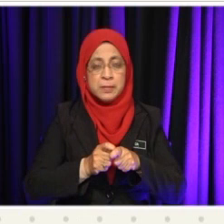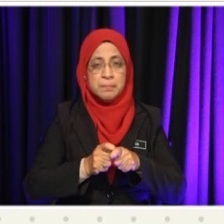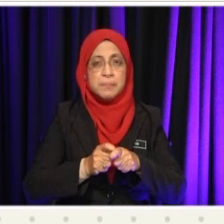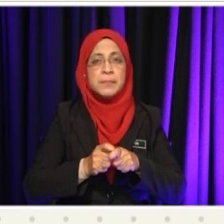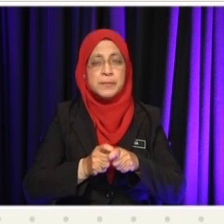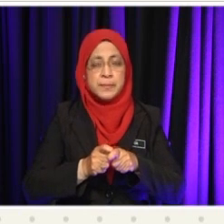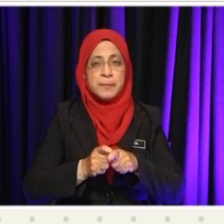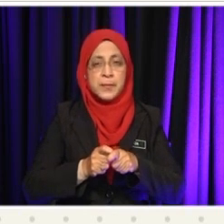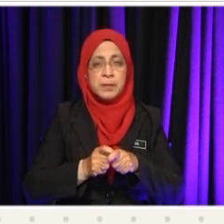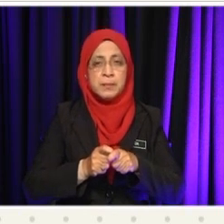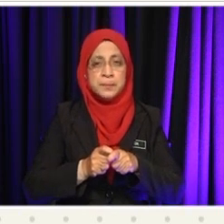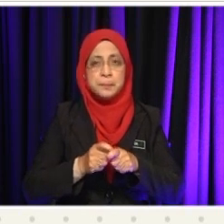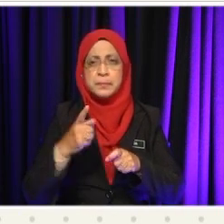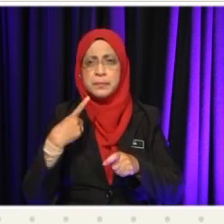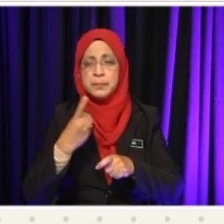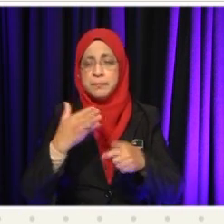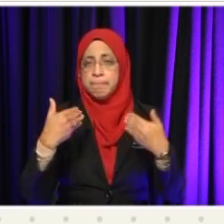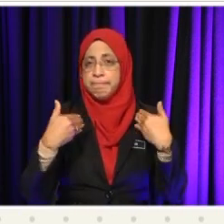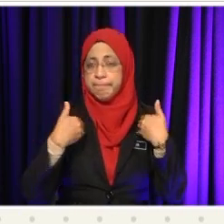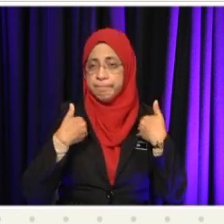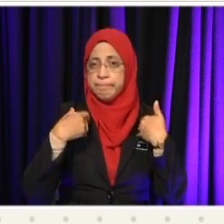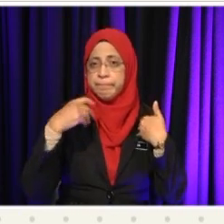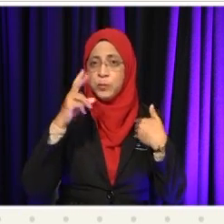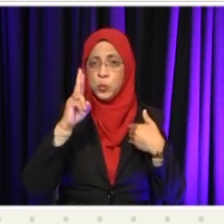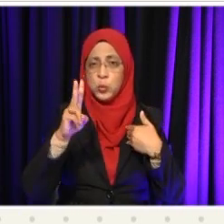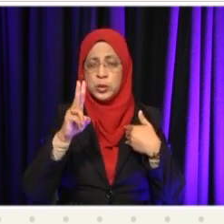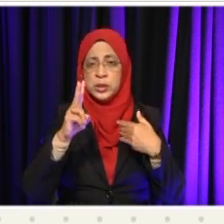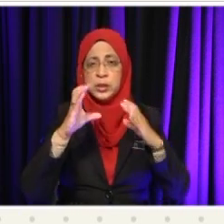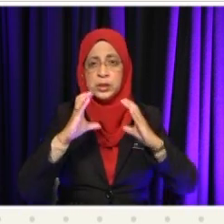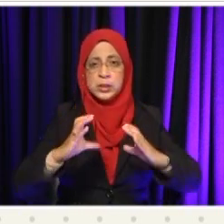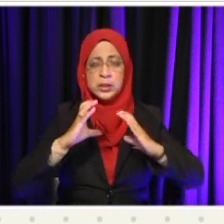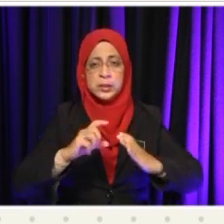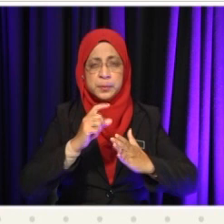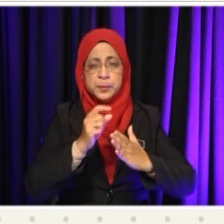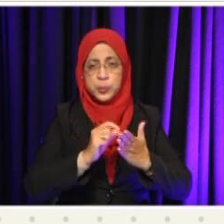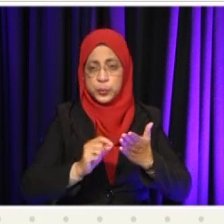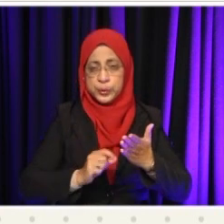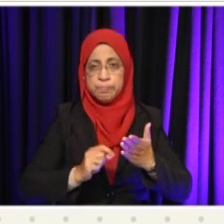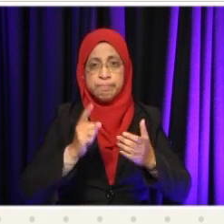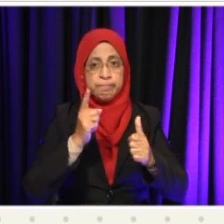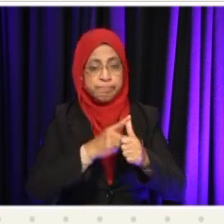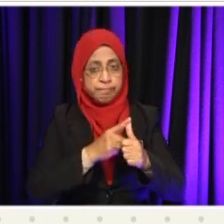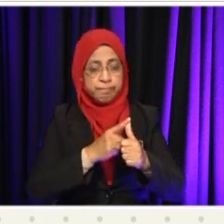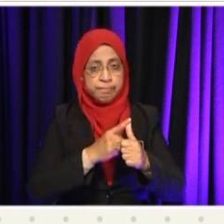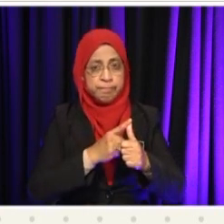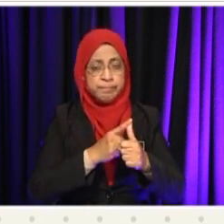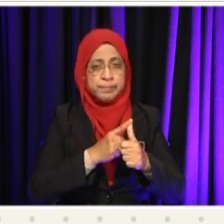tempat ataupun kita berada dalam dua format penulisan satu adalah format